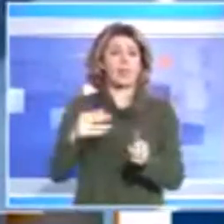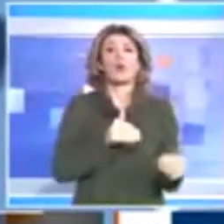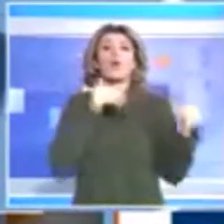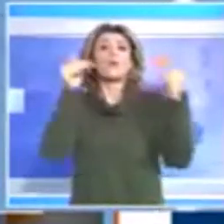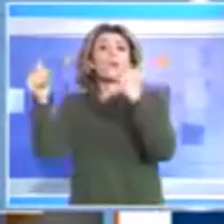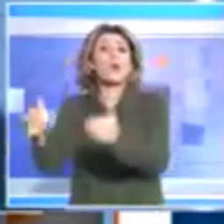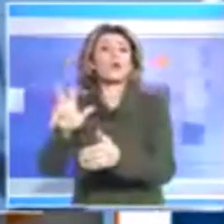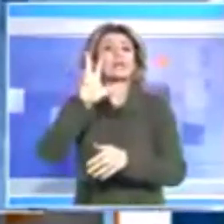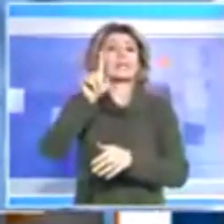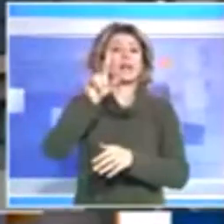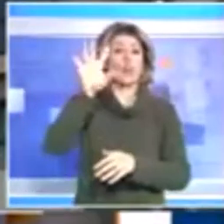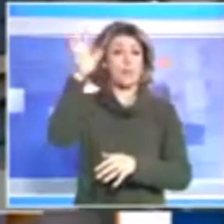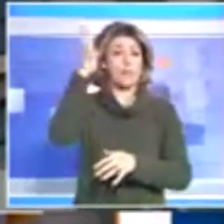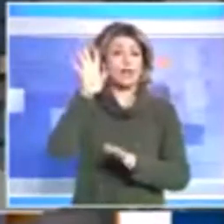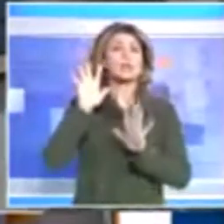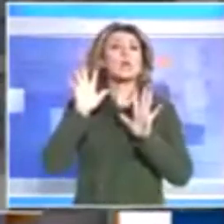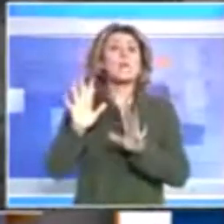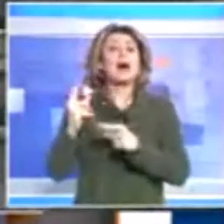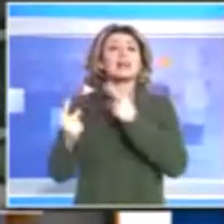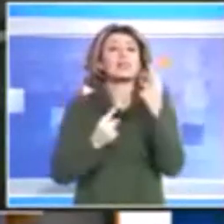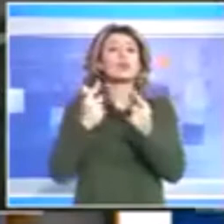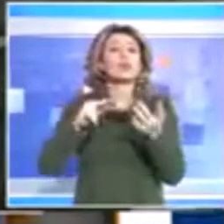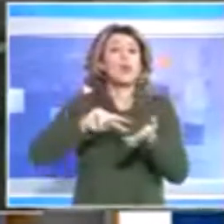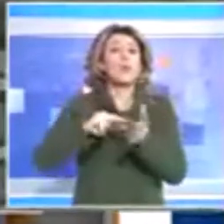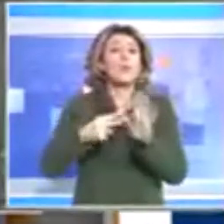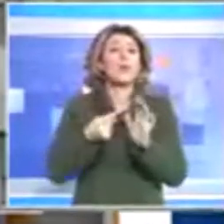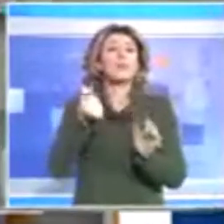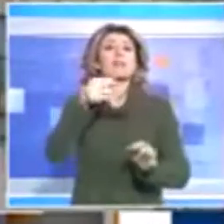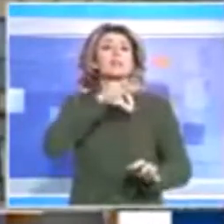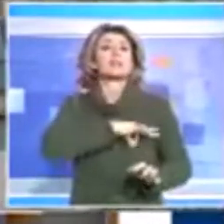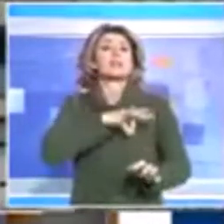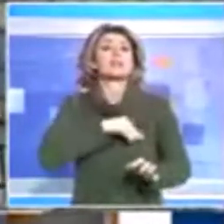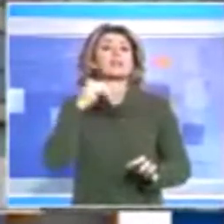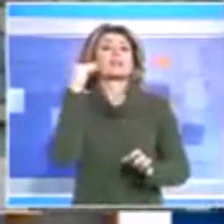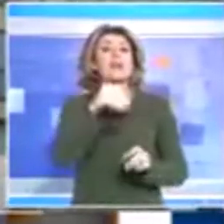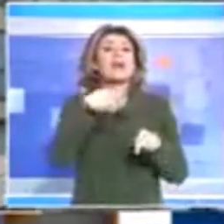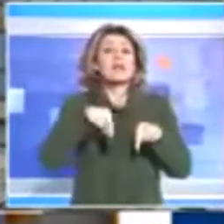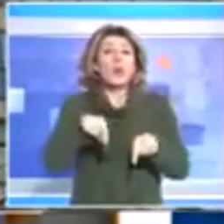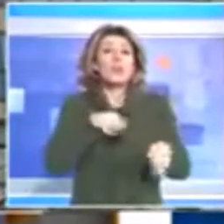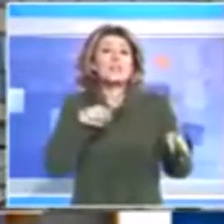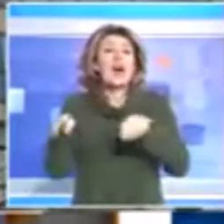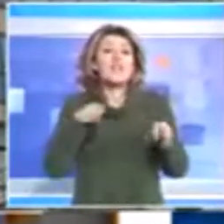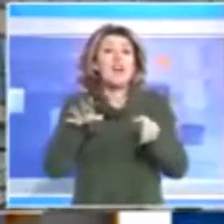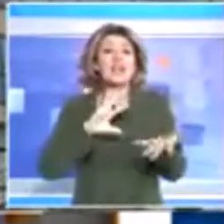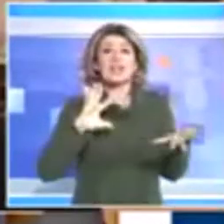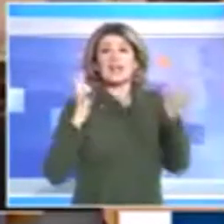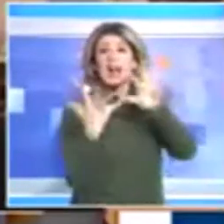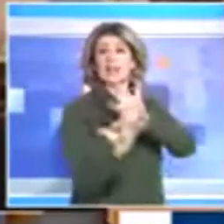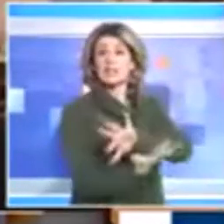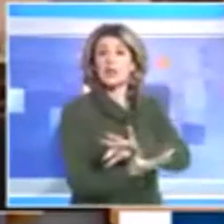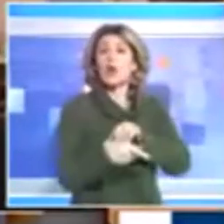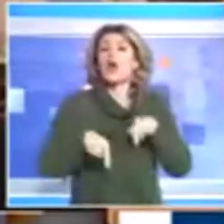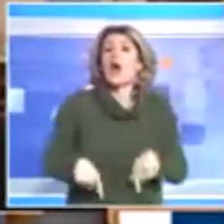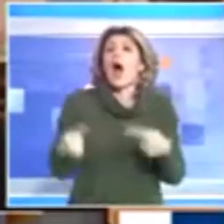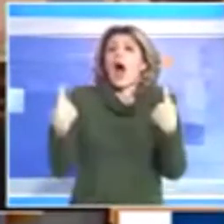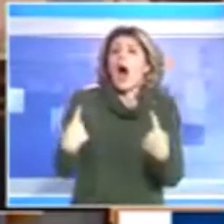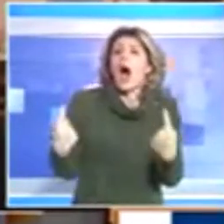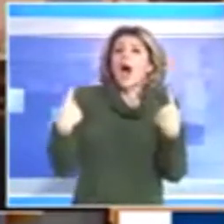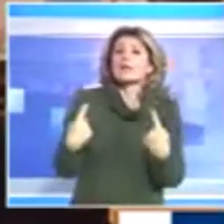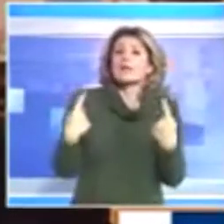marzo ma il nodo centrale restano i salari durante la fase transitoria quella che in attesa del